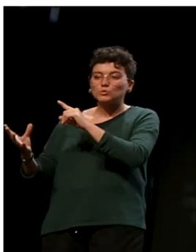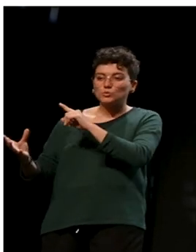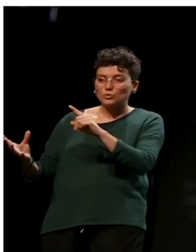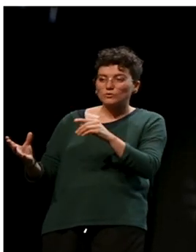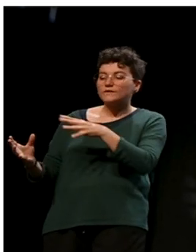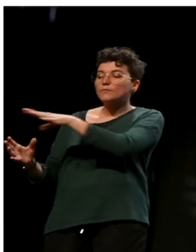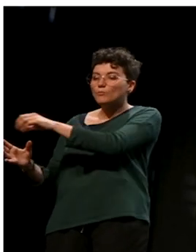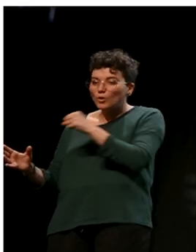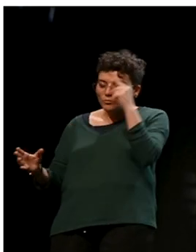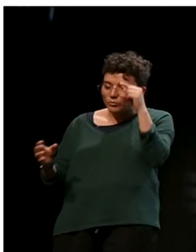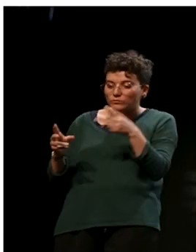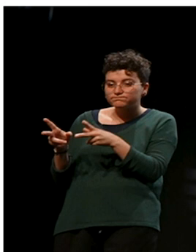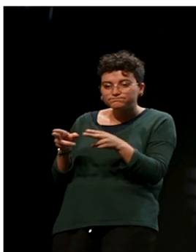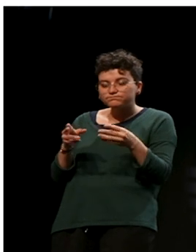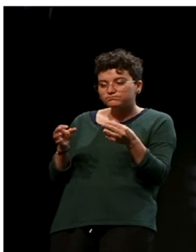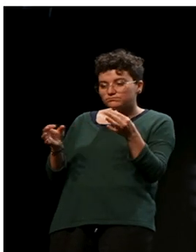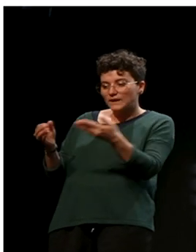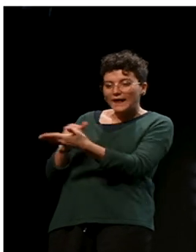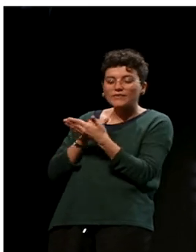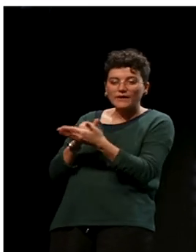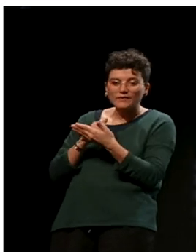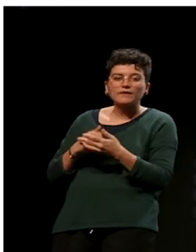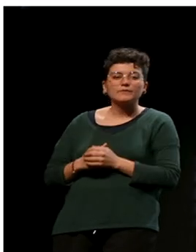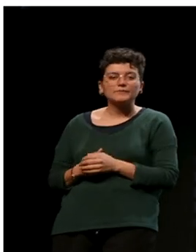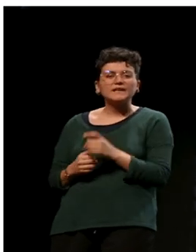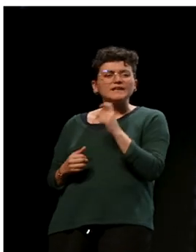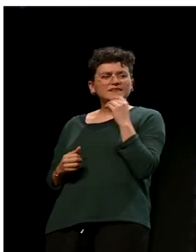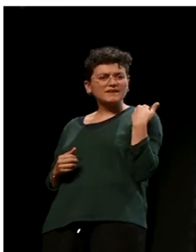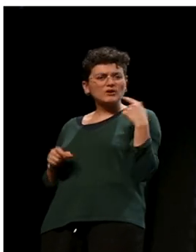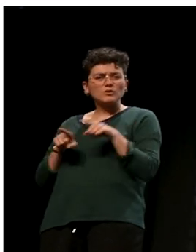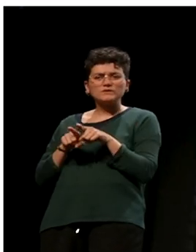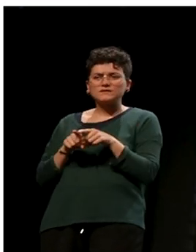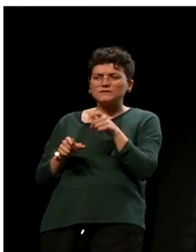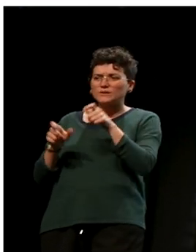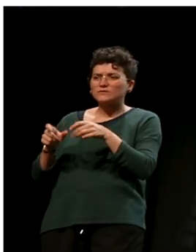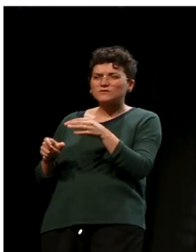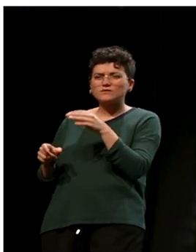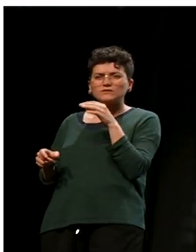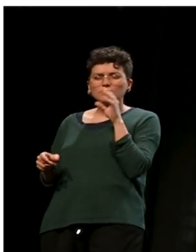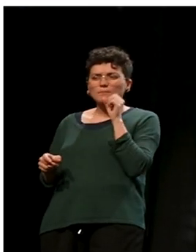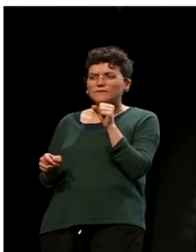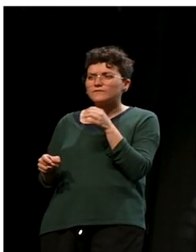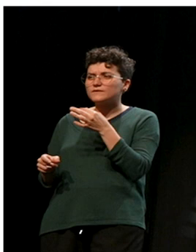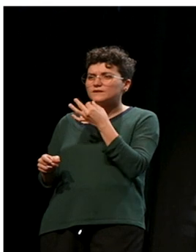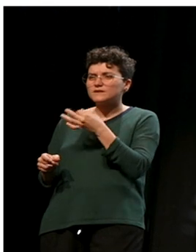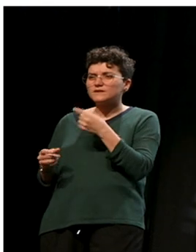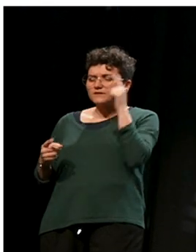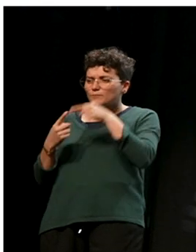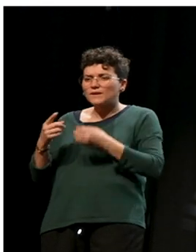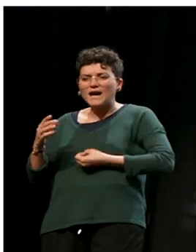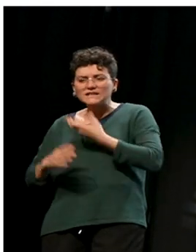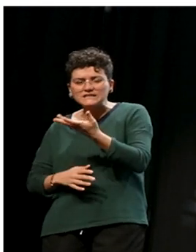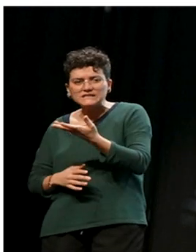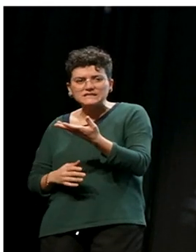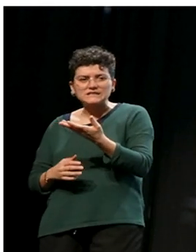de jouer. Tout à l'heure, quelqu'un a parlé au niveau direction culture artistique et tout. Moi, les étudiants, pareil, je les pousse là. Il va falloir que les, par exemple, les profs de